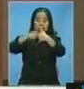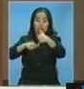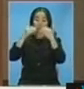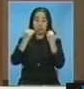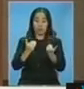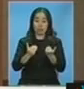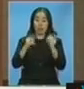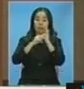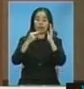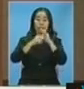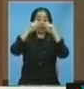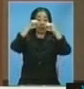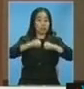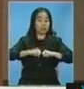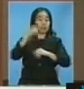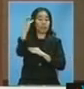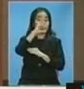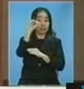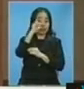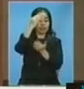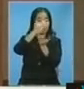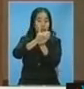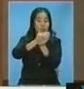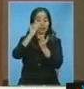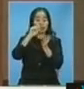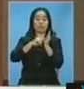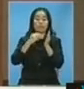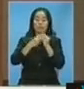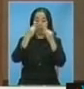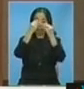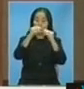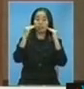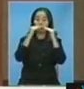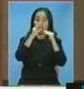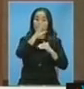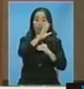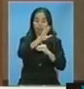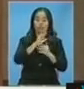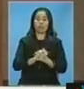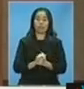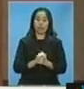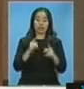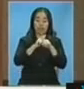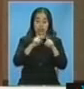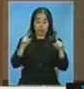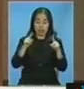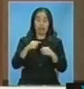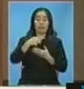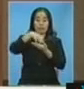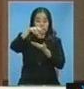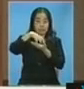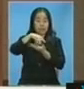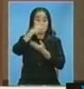ราบใดที่ยังไม่มีข้อยุติก็ต้องถือให้ความสิทธิส่วนบุคคลที่เป็นธรรมควบคู่กันไปด้วยแต่ก็กราบเรียนท่านส